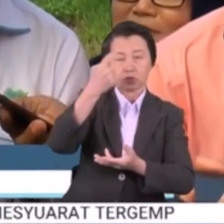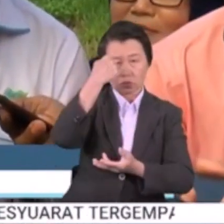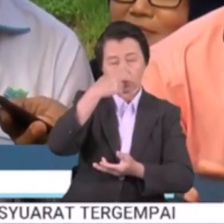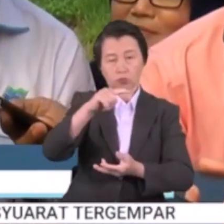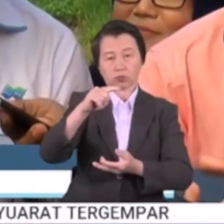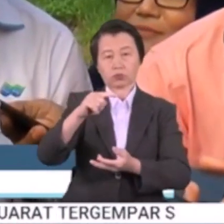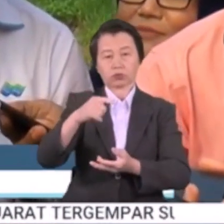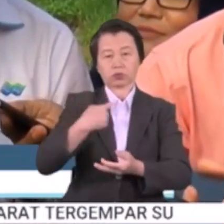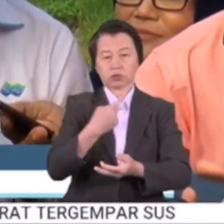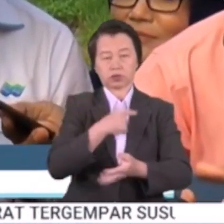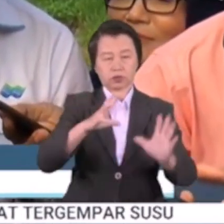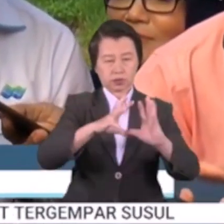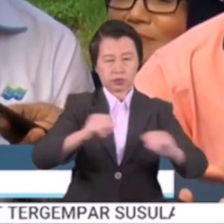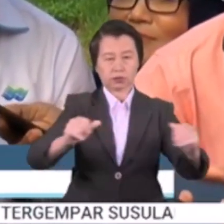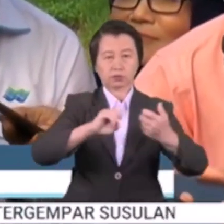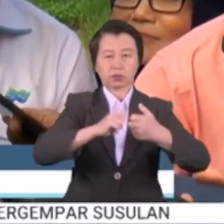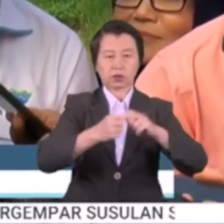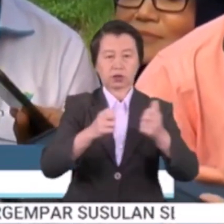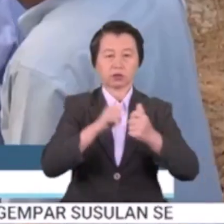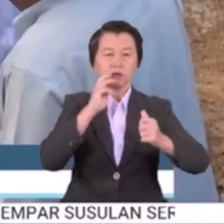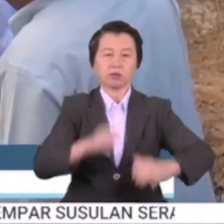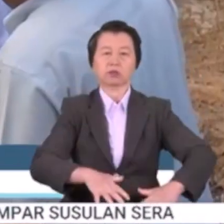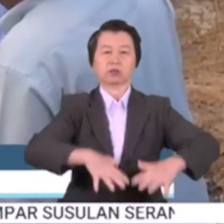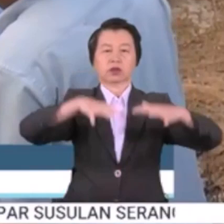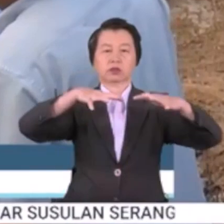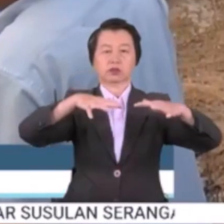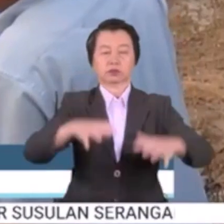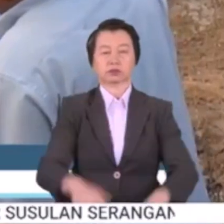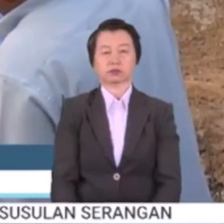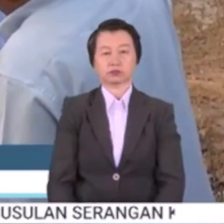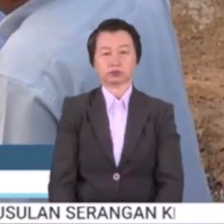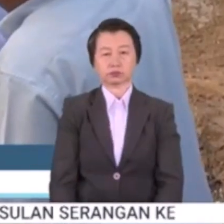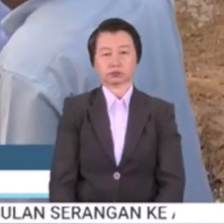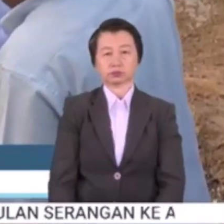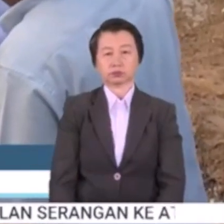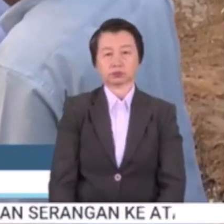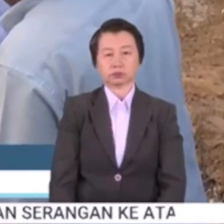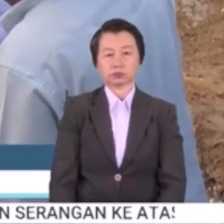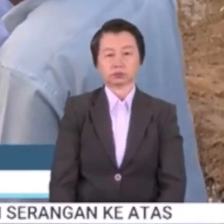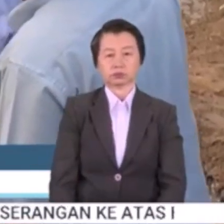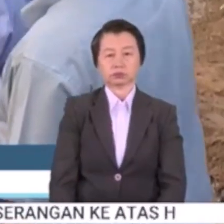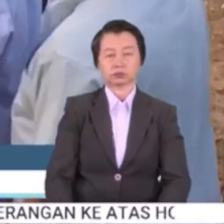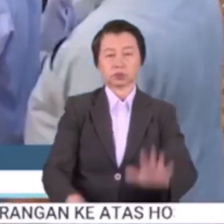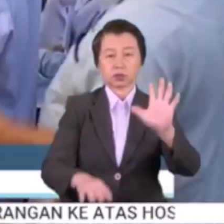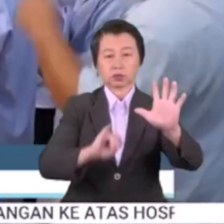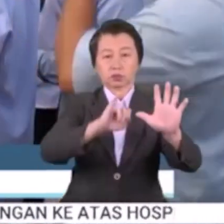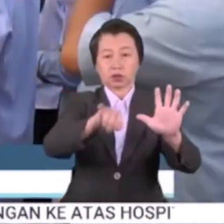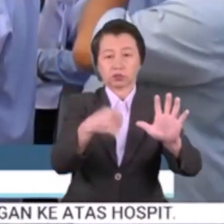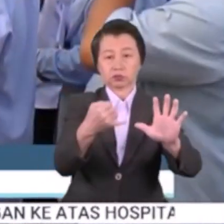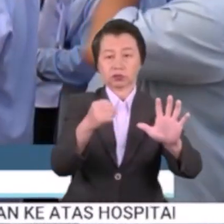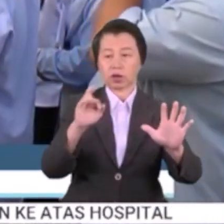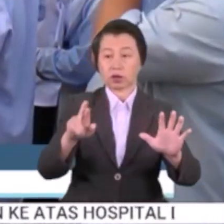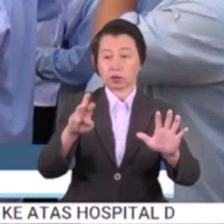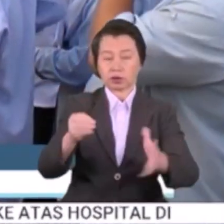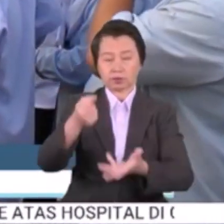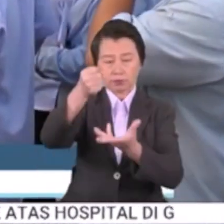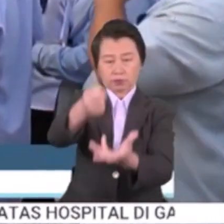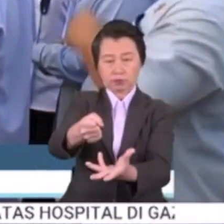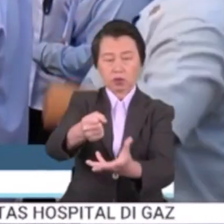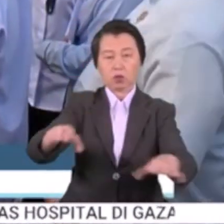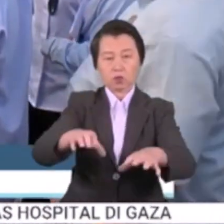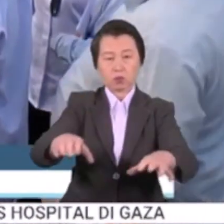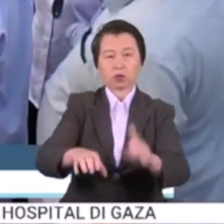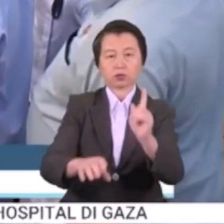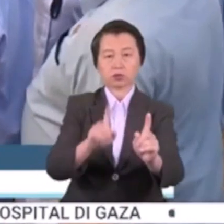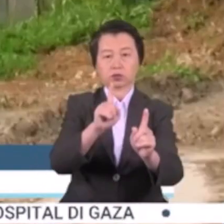untuk kita selesaikan isu-isu banjir sementara itu rm5 juta diperuntukkan bagi melaksana